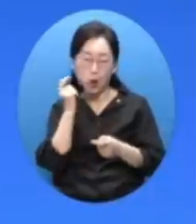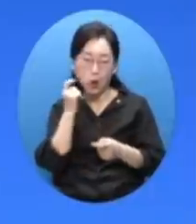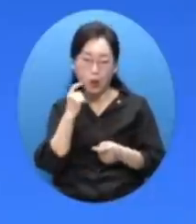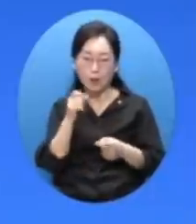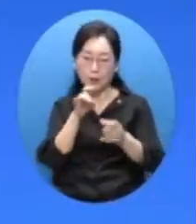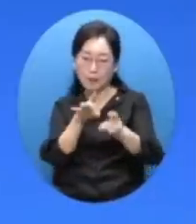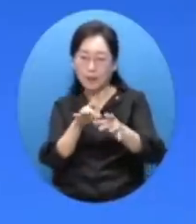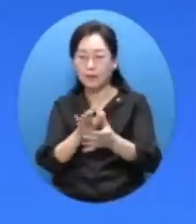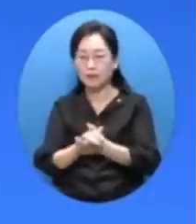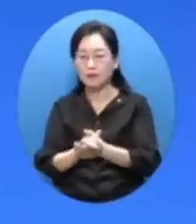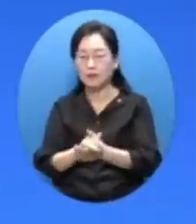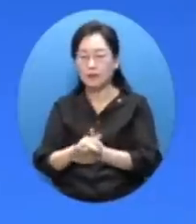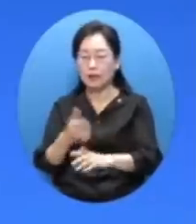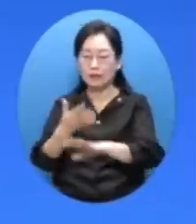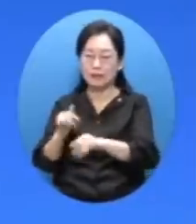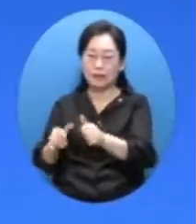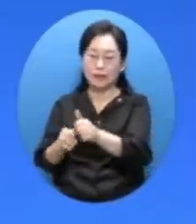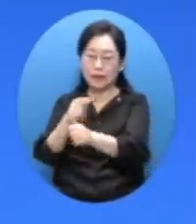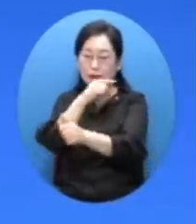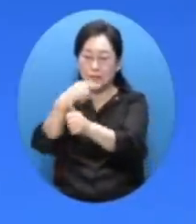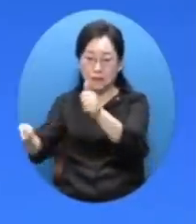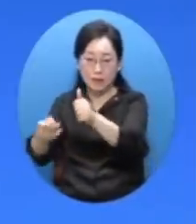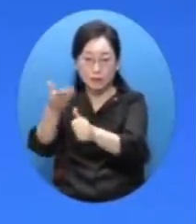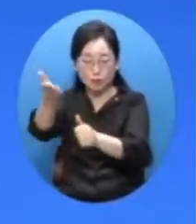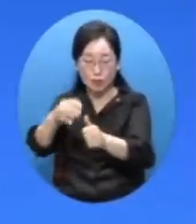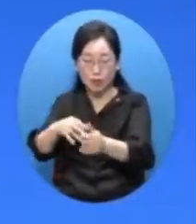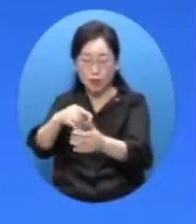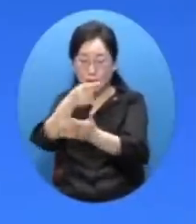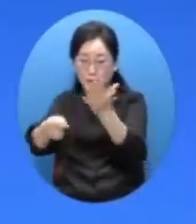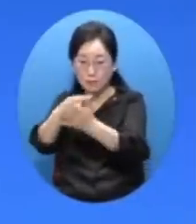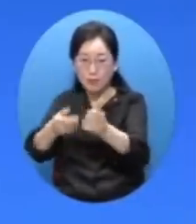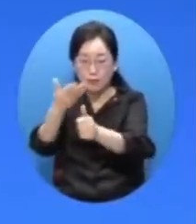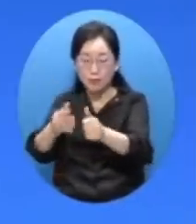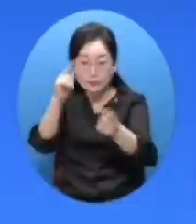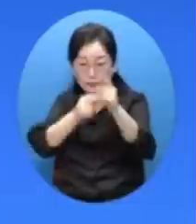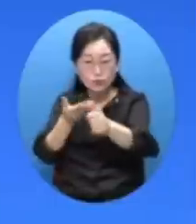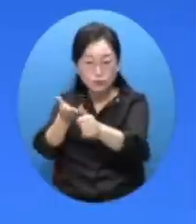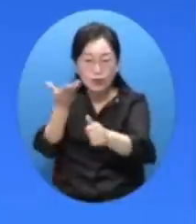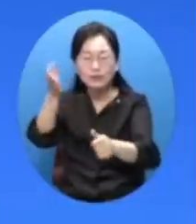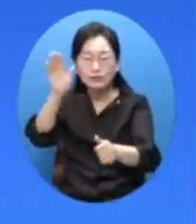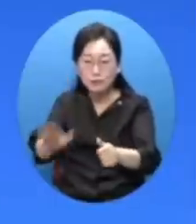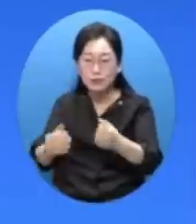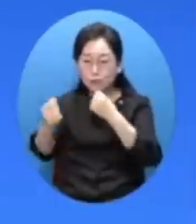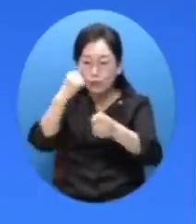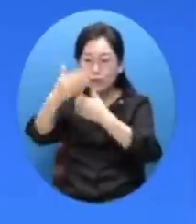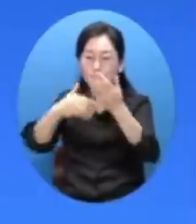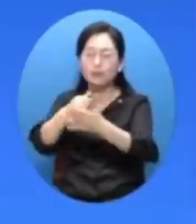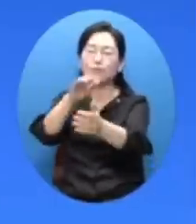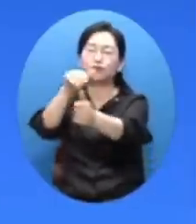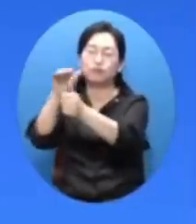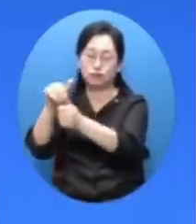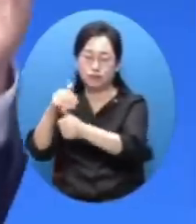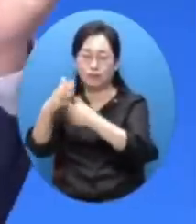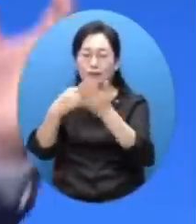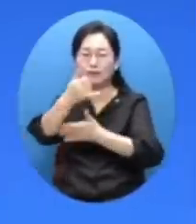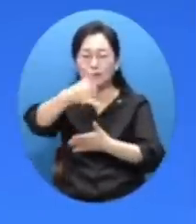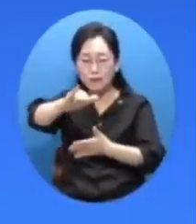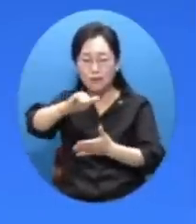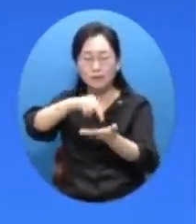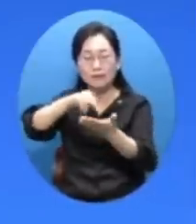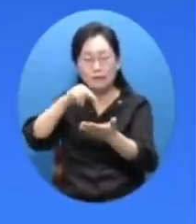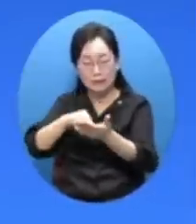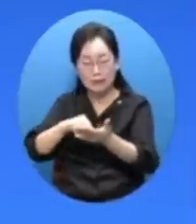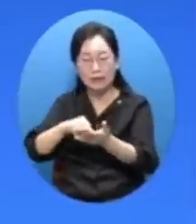남을 피해를 입히고 상처를 주기도 합니다. 그런 우리를 부르셔서 하나님의 자녀를 삼아오셨으니 우리가